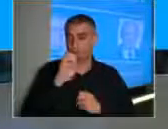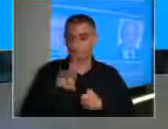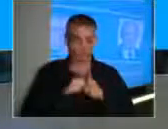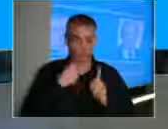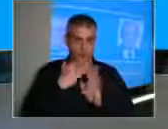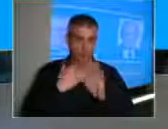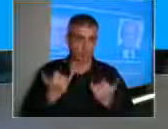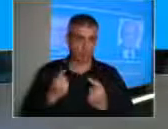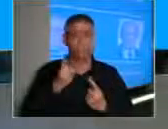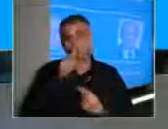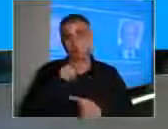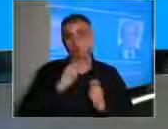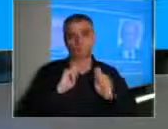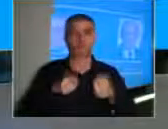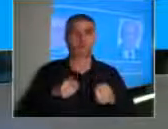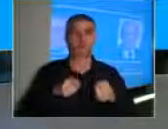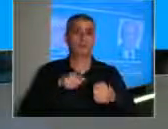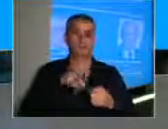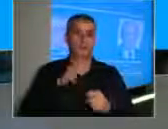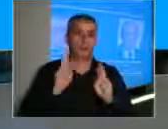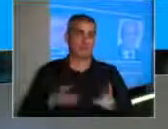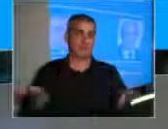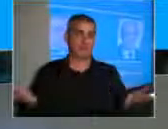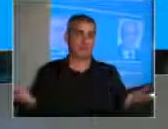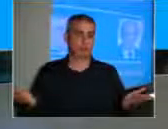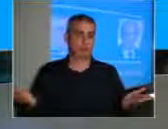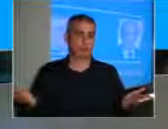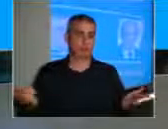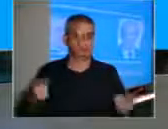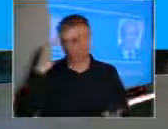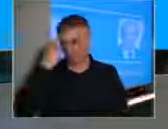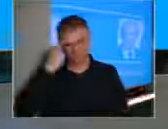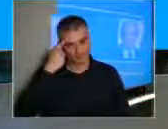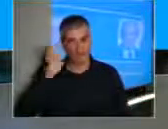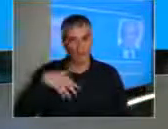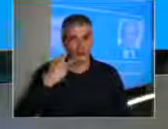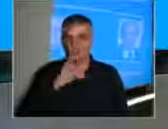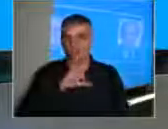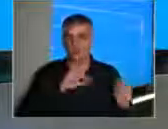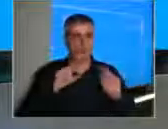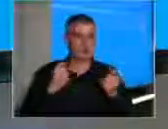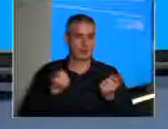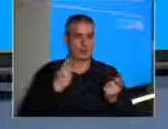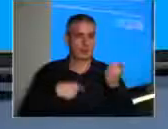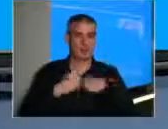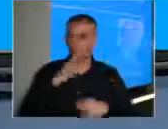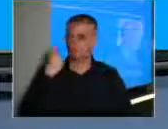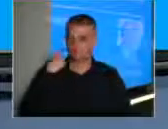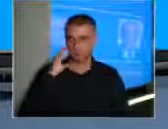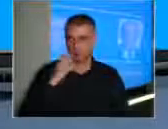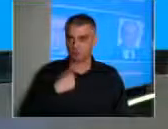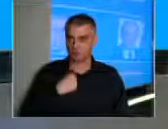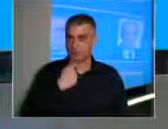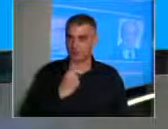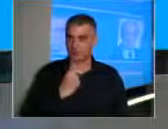אמרת עכשיו, יכול להיות שעליו טוטל. זאת גם אופציה קיימת. אתה יודע, זה יכול להיות אותו קמפיין גם הפוך. אם הקשבת לי היטב,